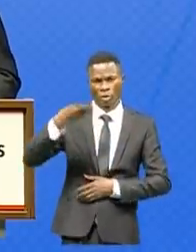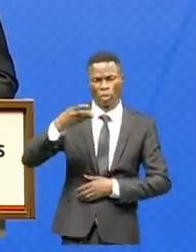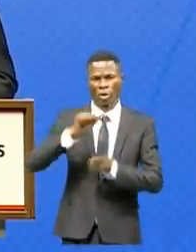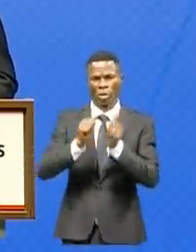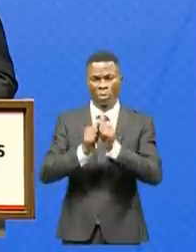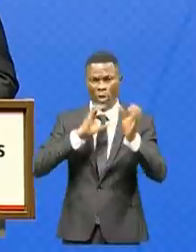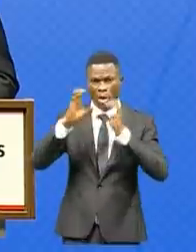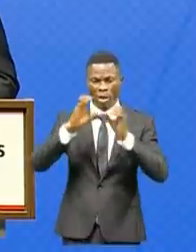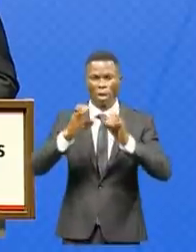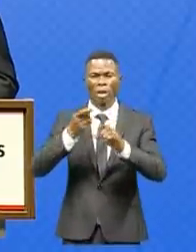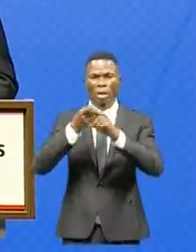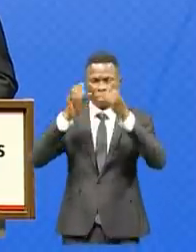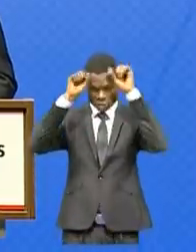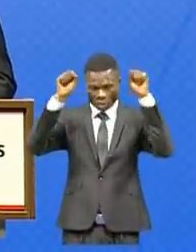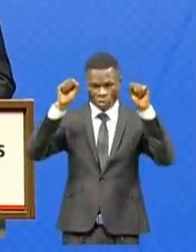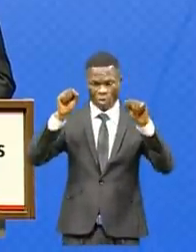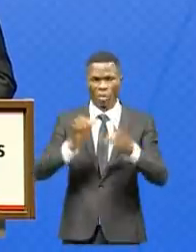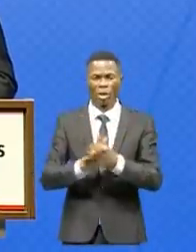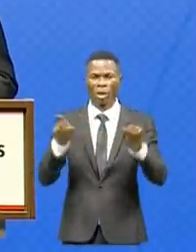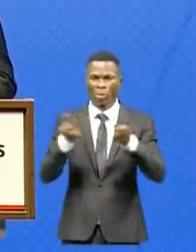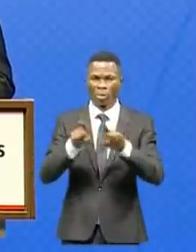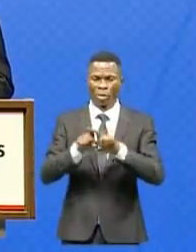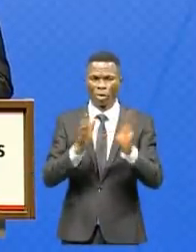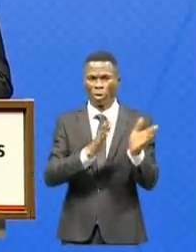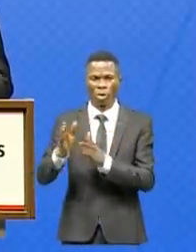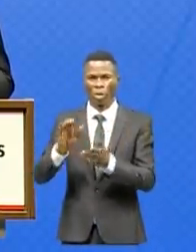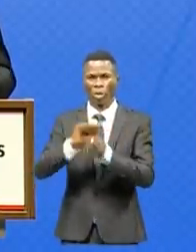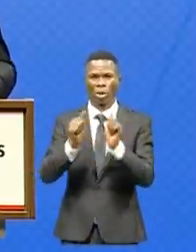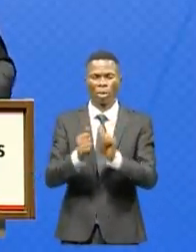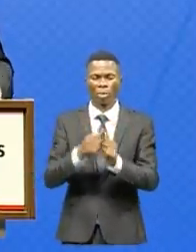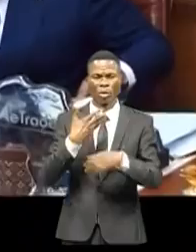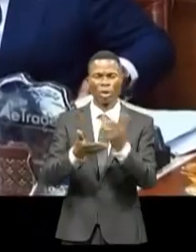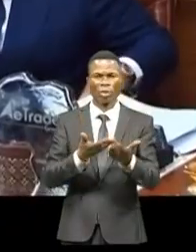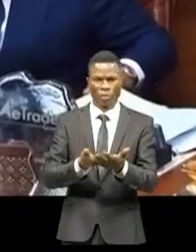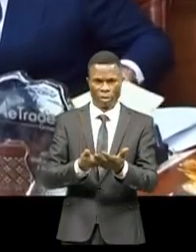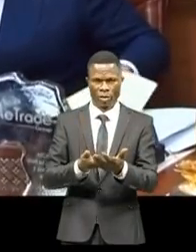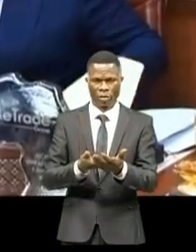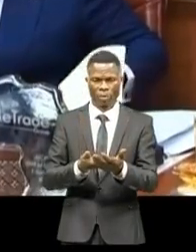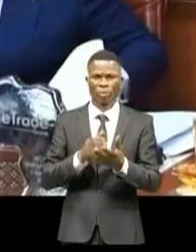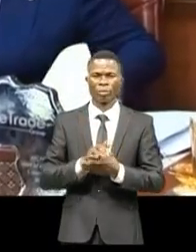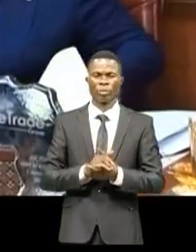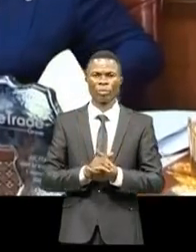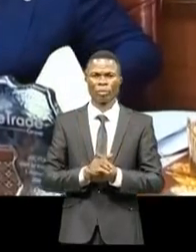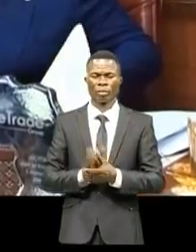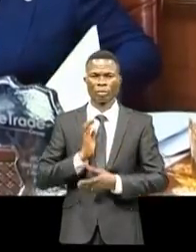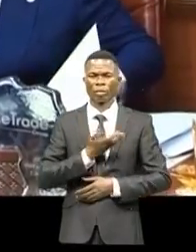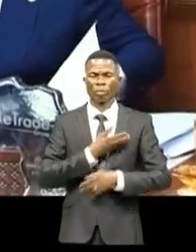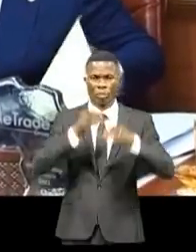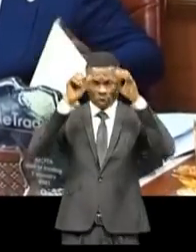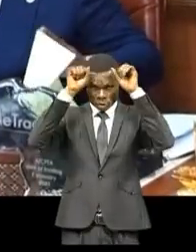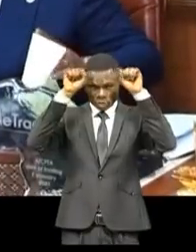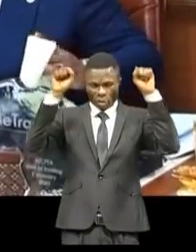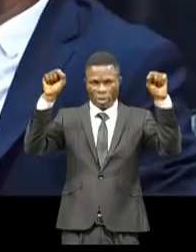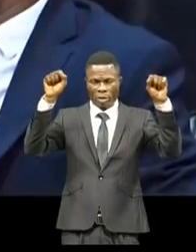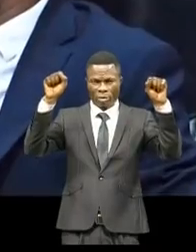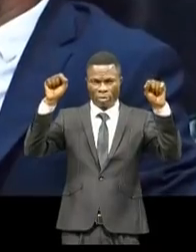de la communication du président de la République relatif à l'amélioration du climat des affaires. Le président de la